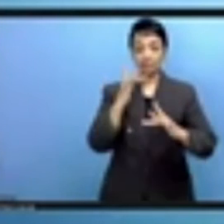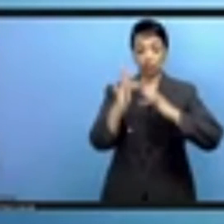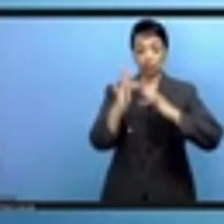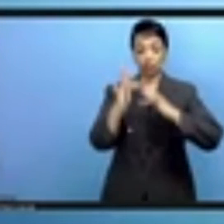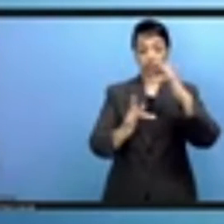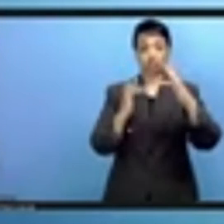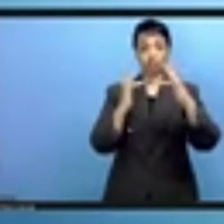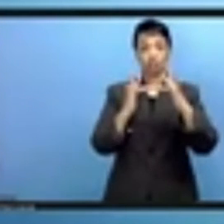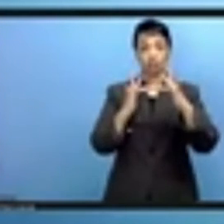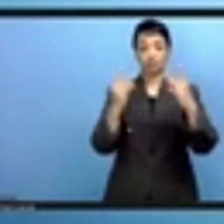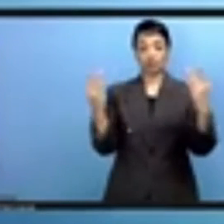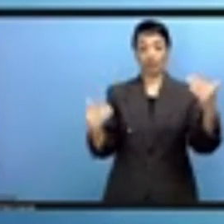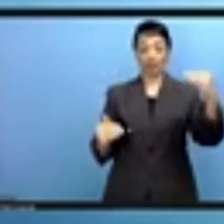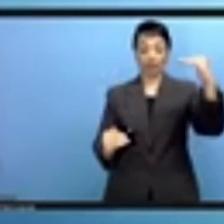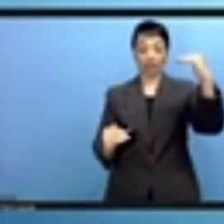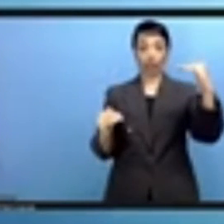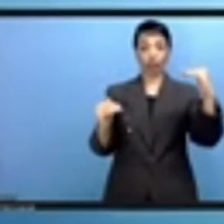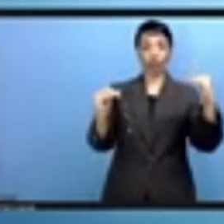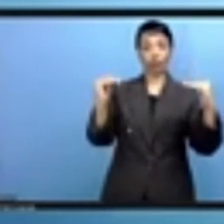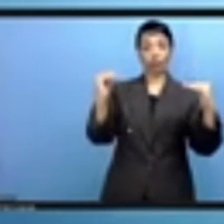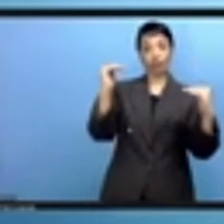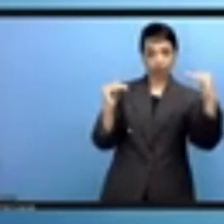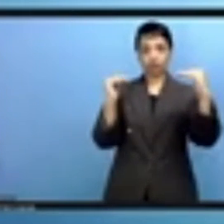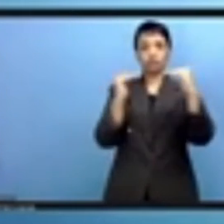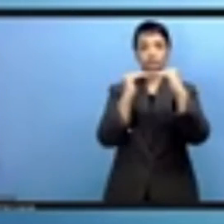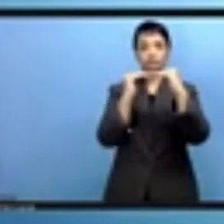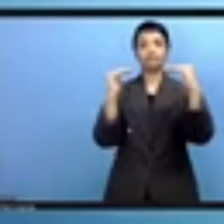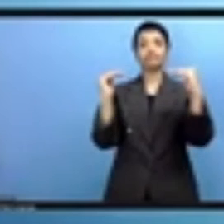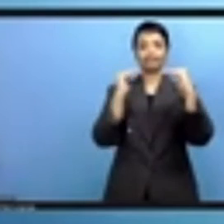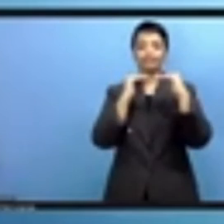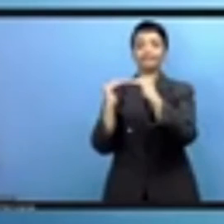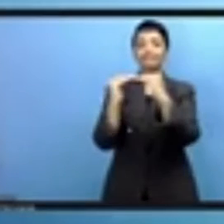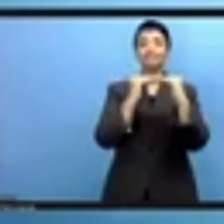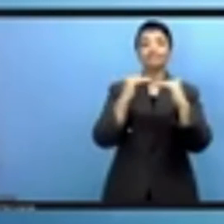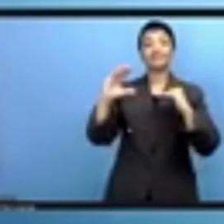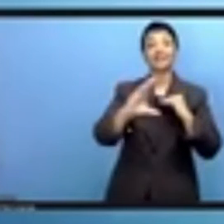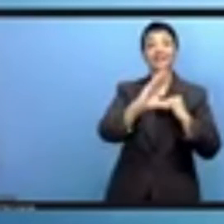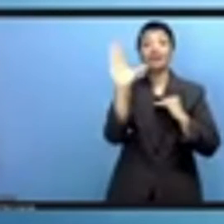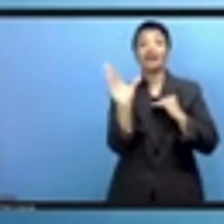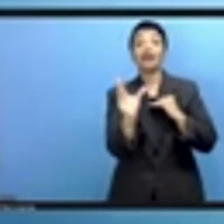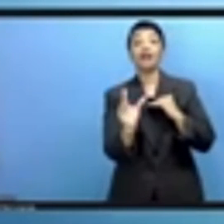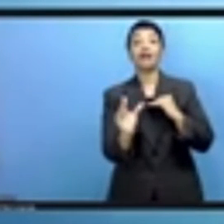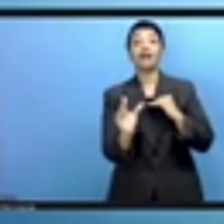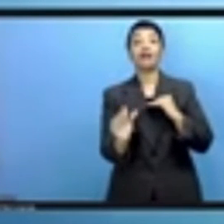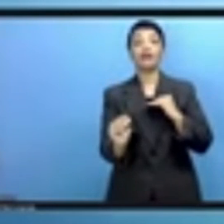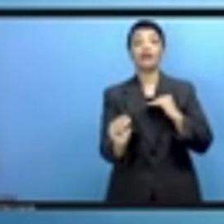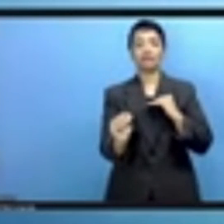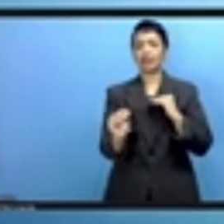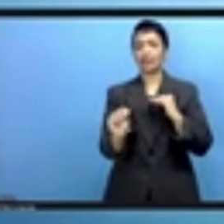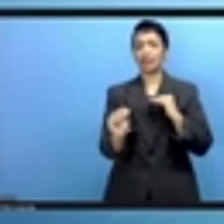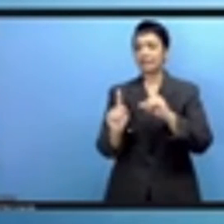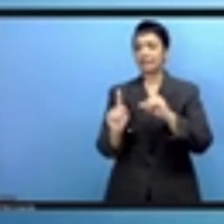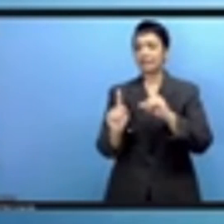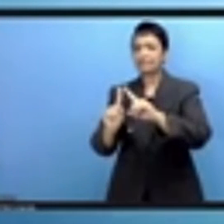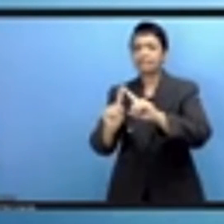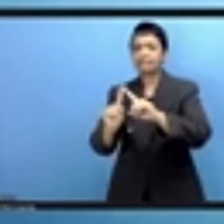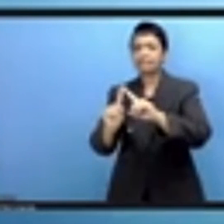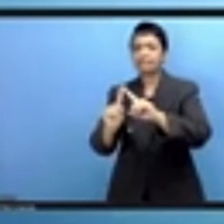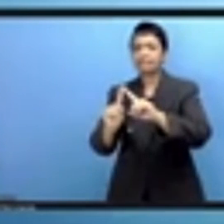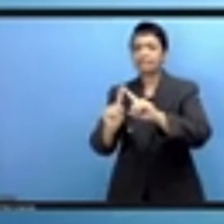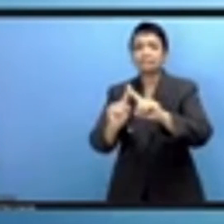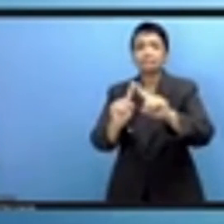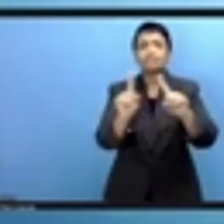为了弥补全球的数字鸿沟，特别是在非洲大陆，我们必须